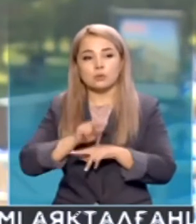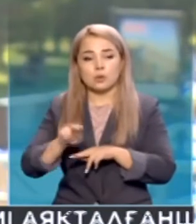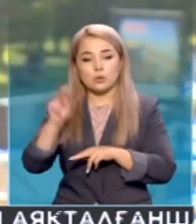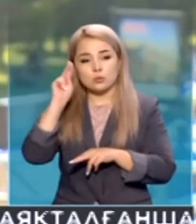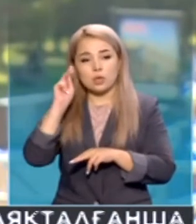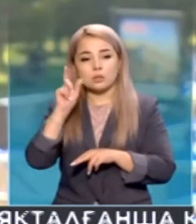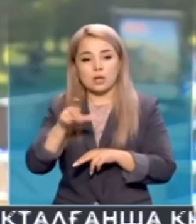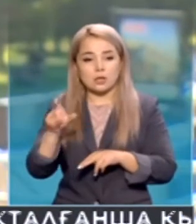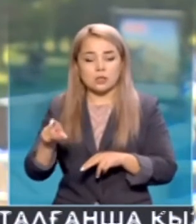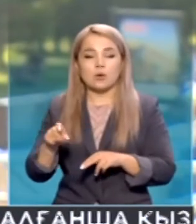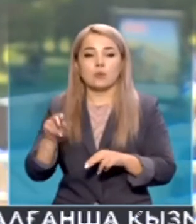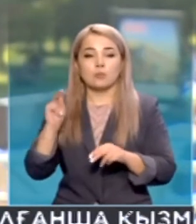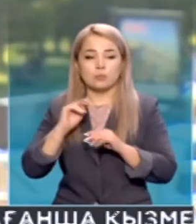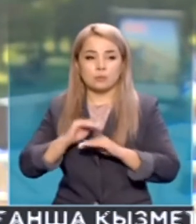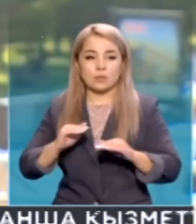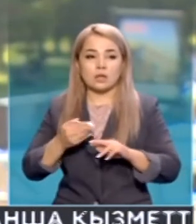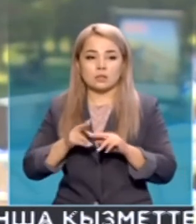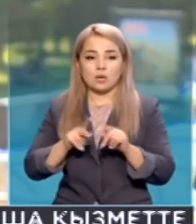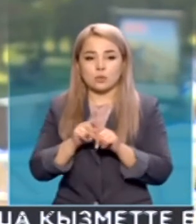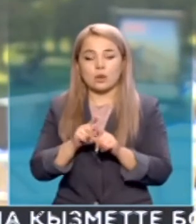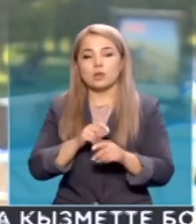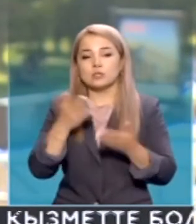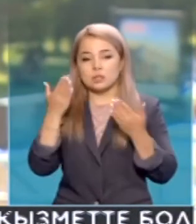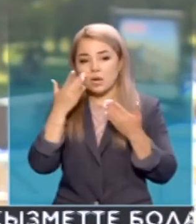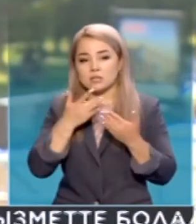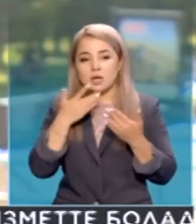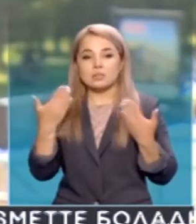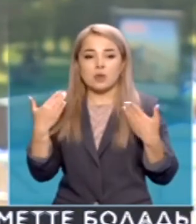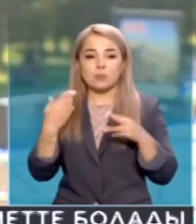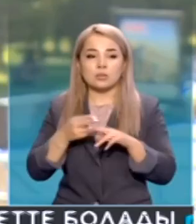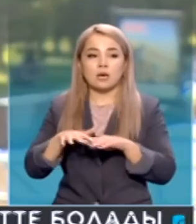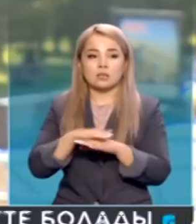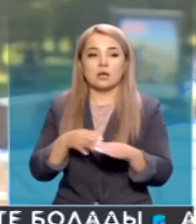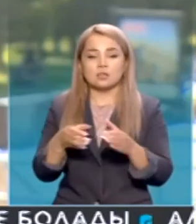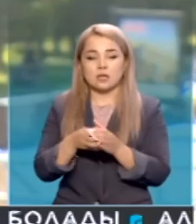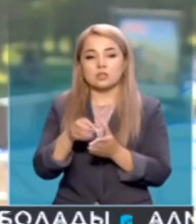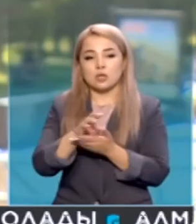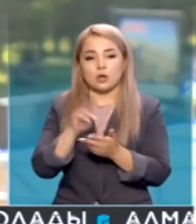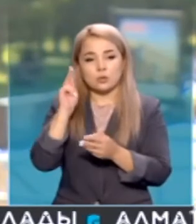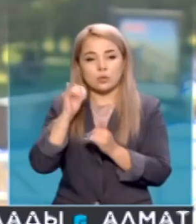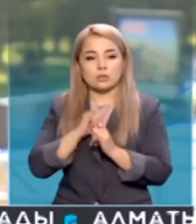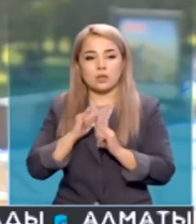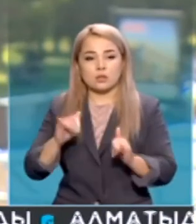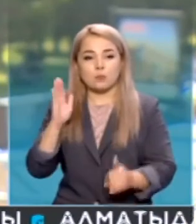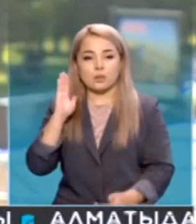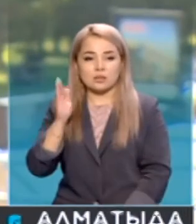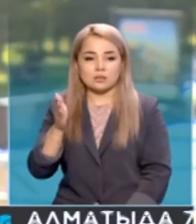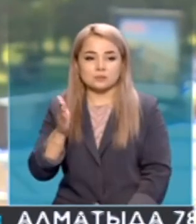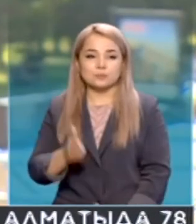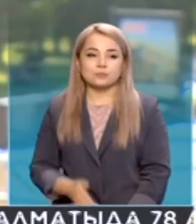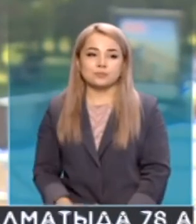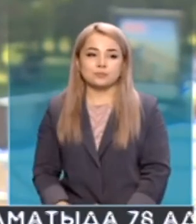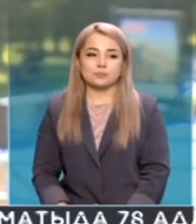мұғалімдер жазғы демалыста біліктілігін арттырады. Асылбек Данияр, Бахтияр Омаров, Сәбетхан Жагиев, Қазақстан ұлттық арнасы.